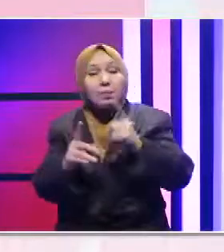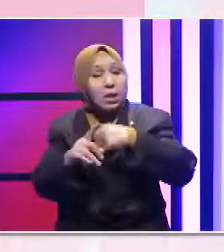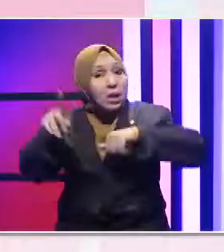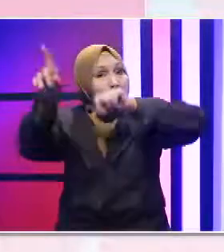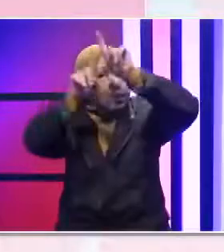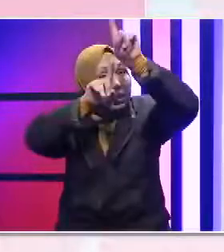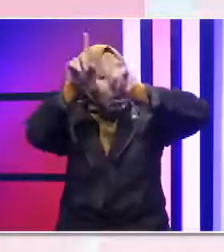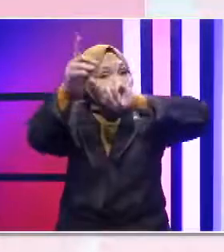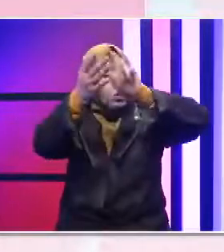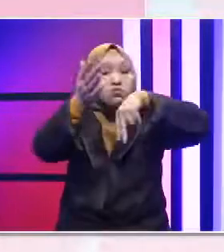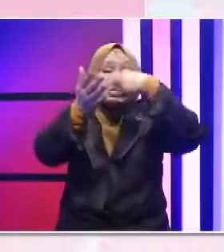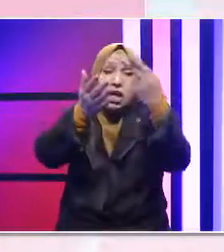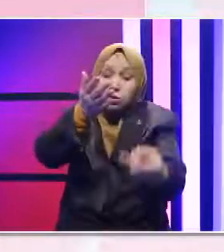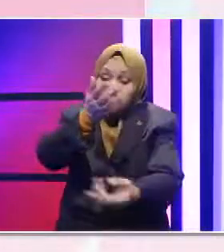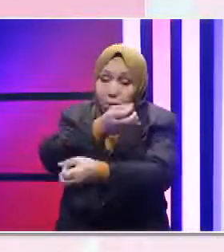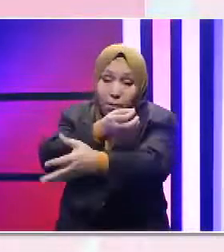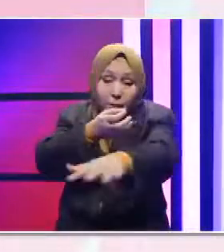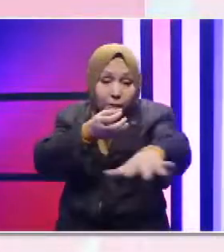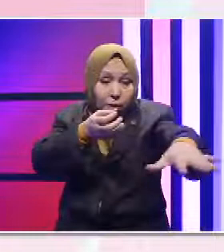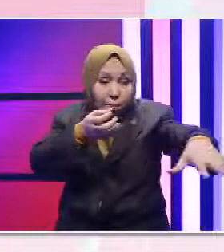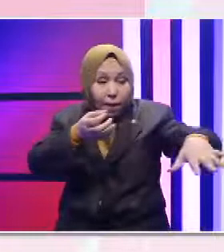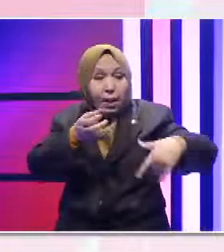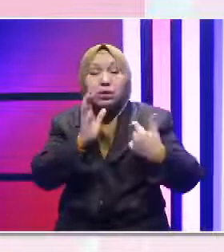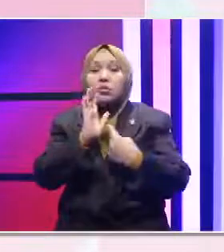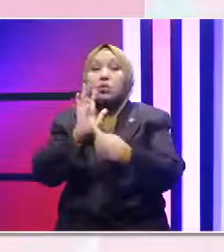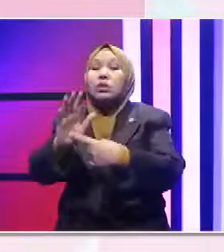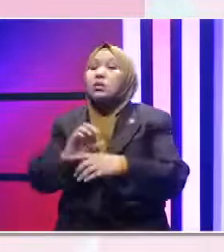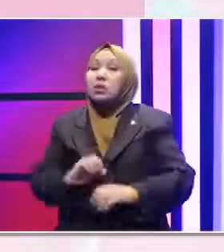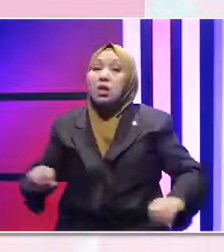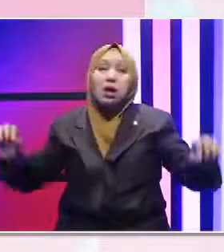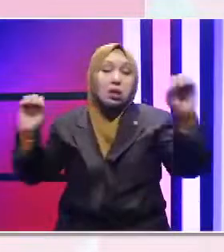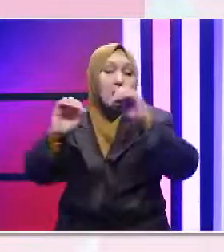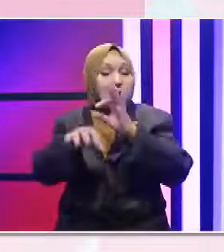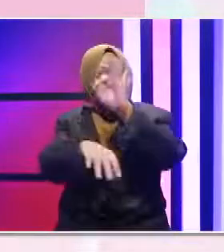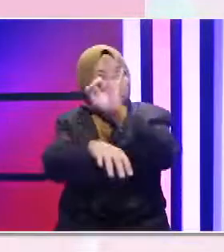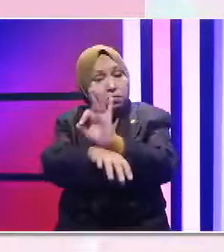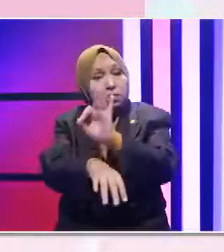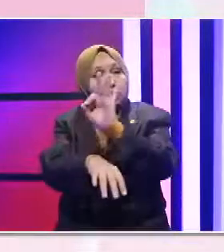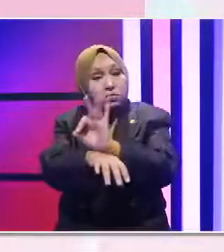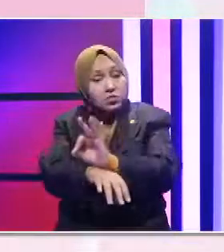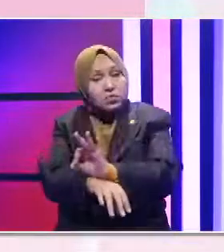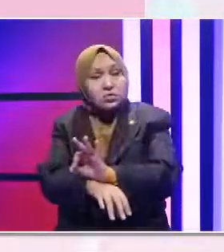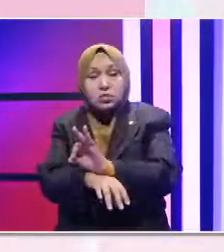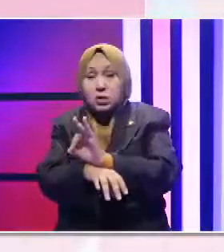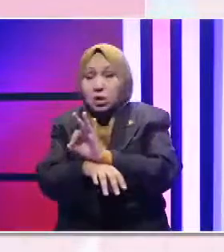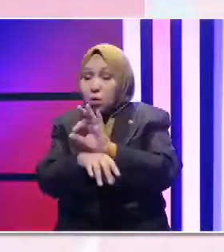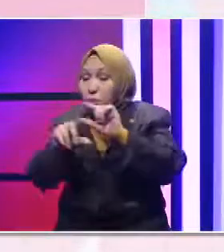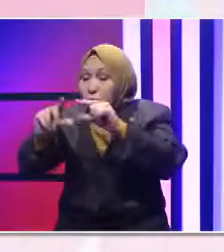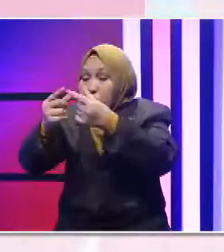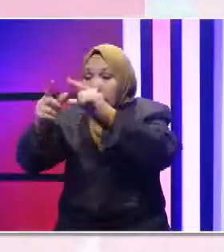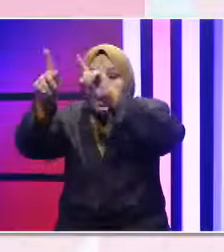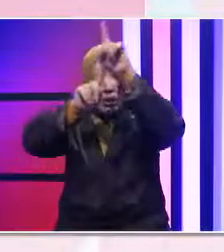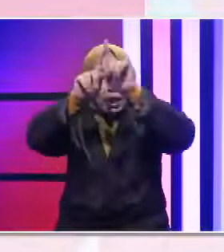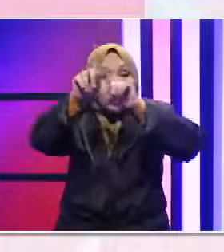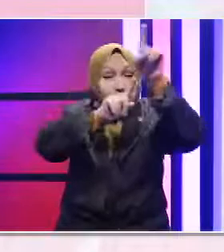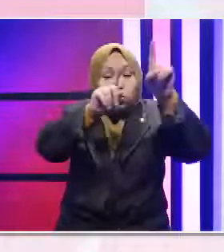itu jatuh bertaburan, menunjukkan bahawa tidak ada lagi fungsi gugusan bintang tersebut, maka